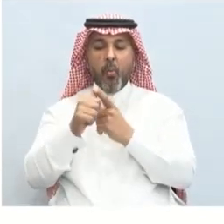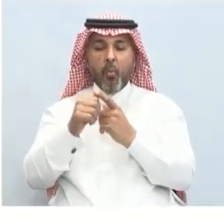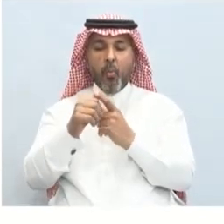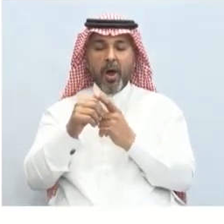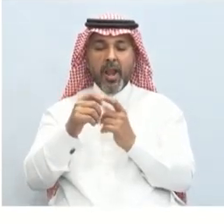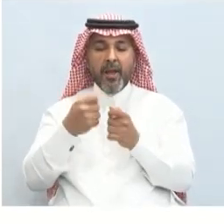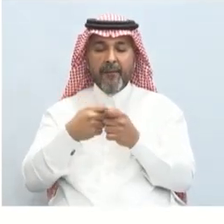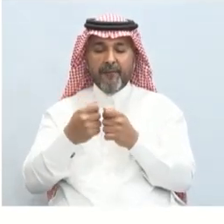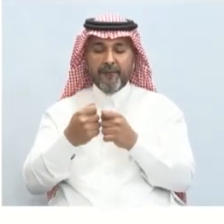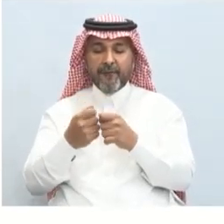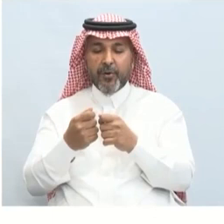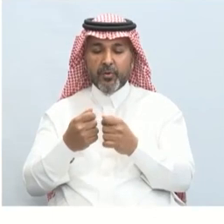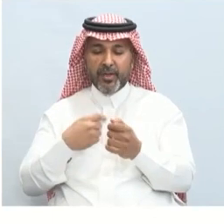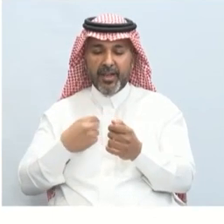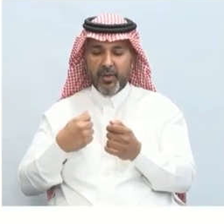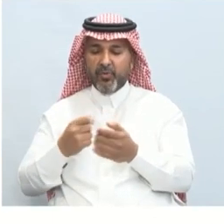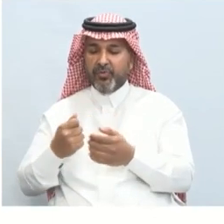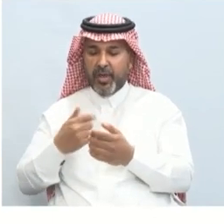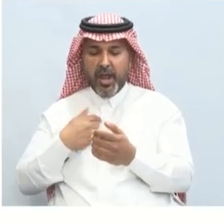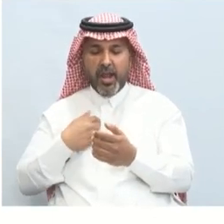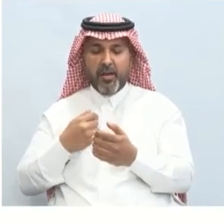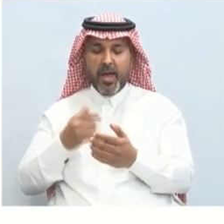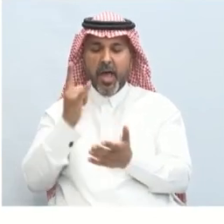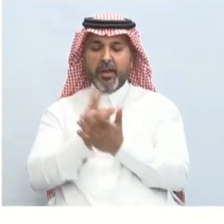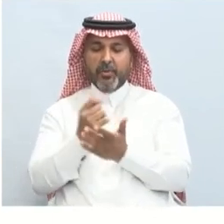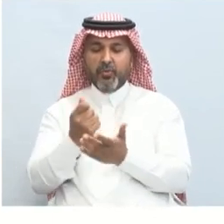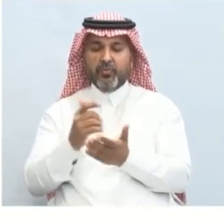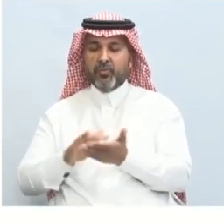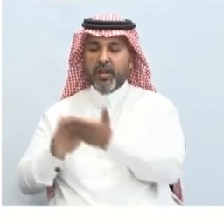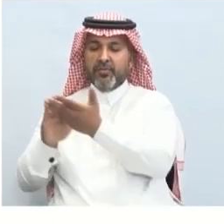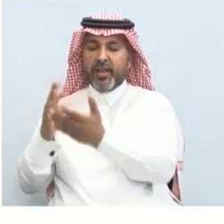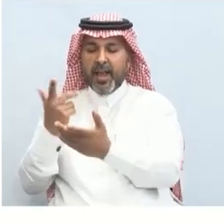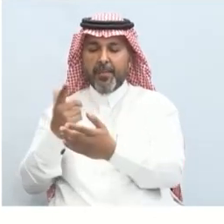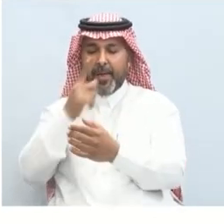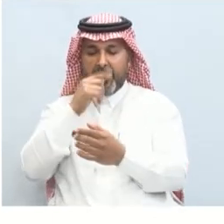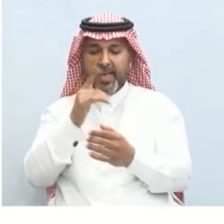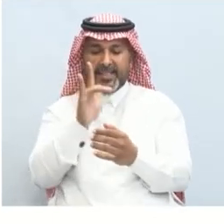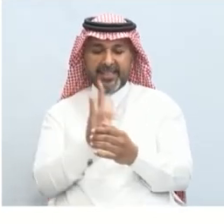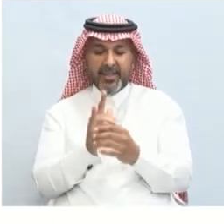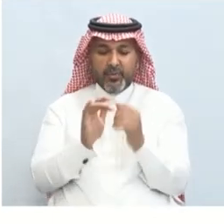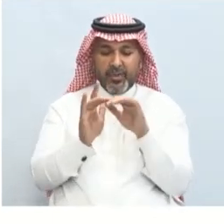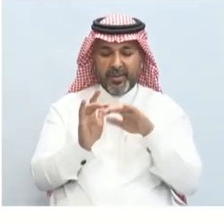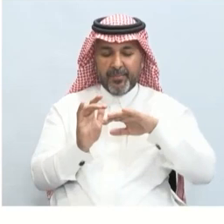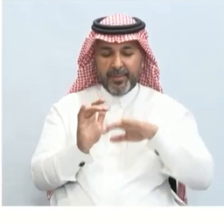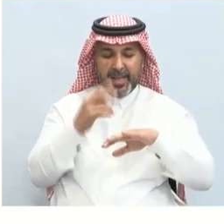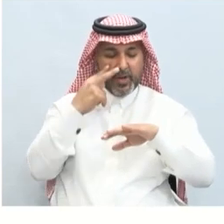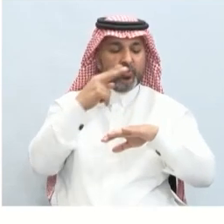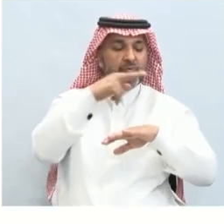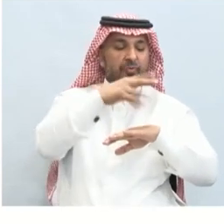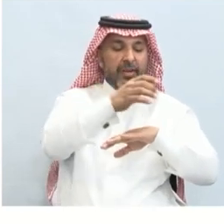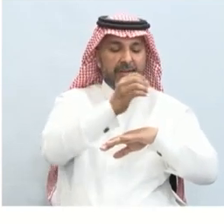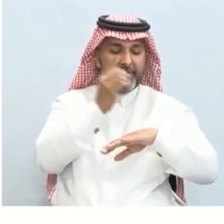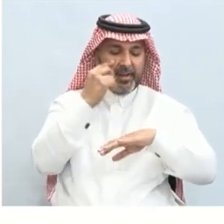الفاتوره الطعام بجوار النافذه طبعا الان لو جيت انا شفت فضاء العينه هل هذا يعتبر